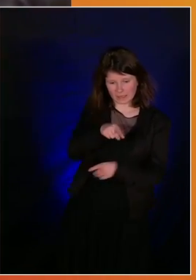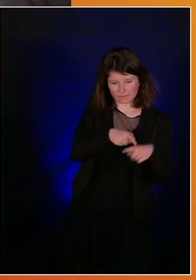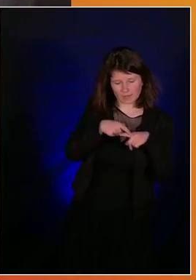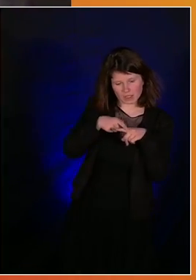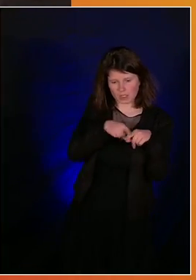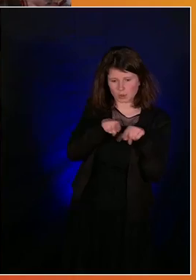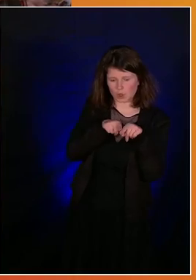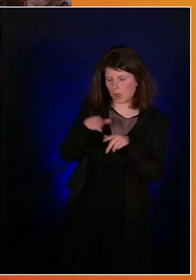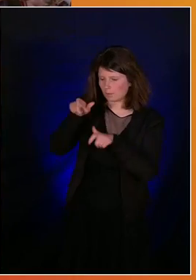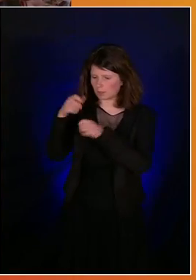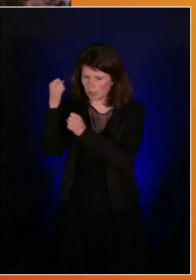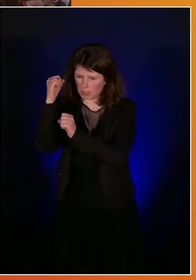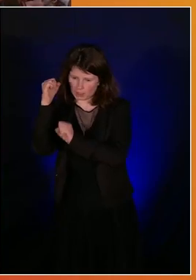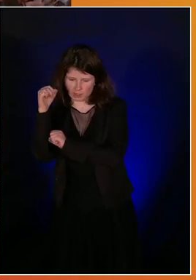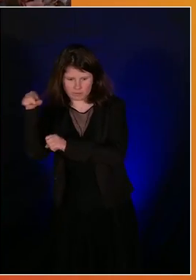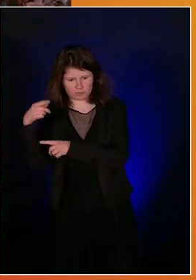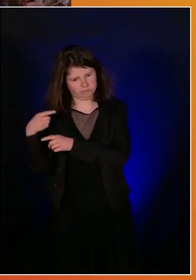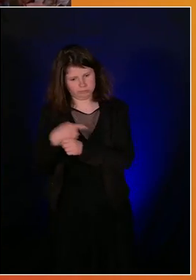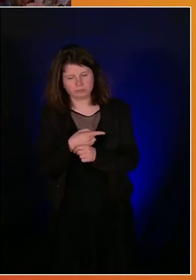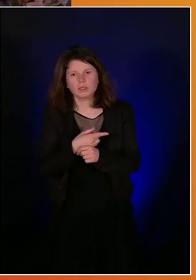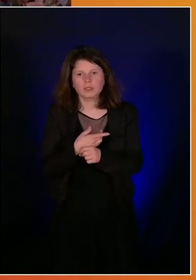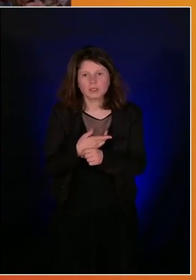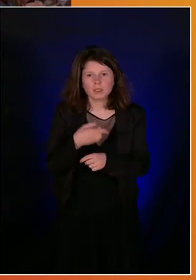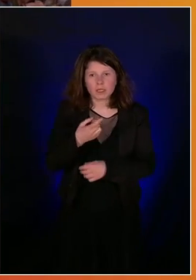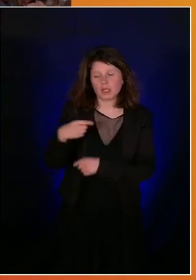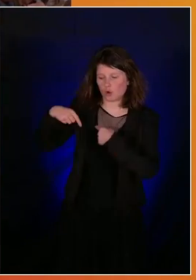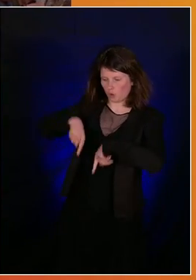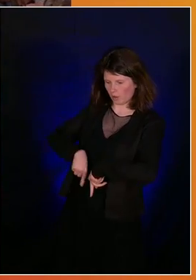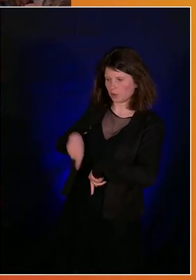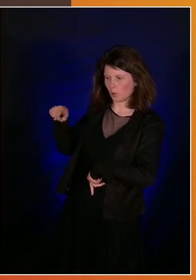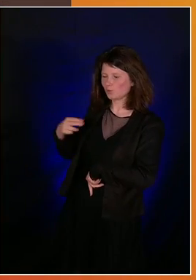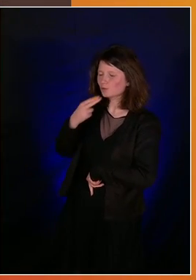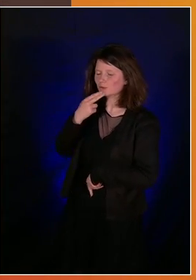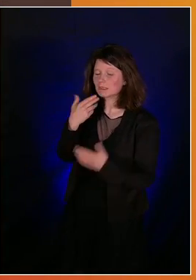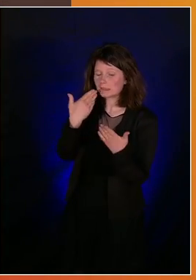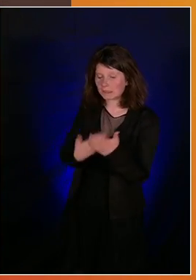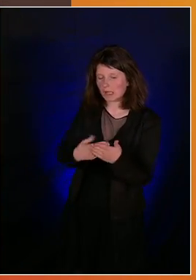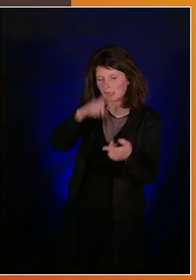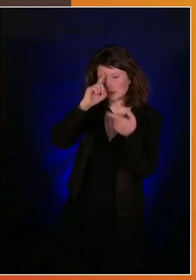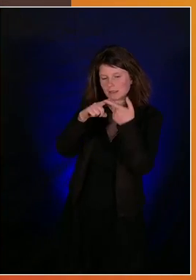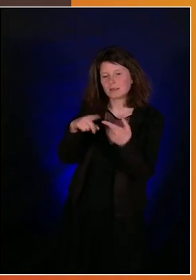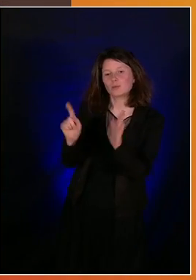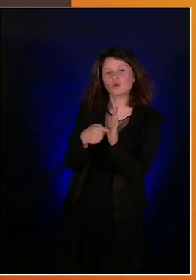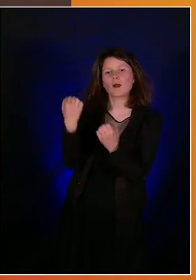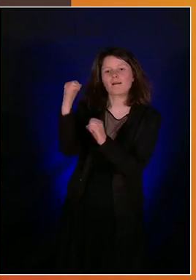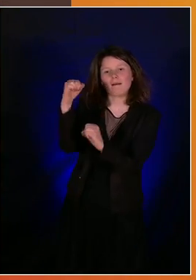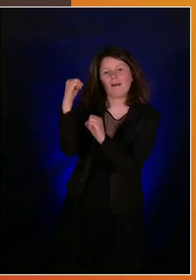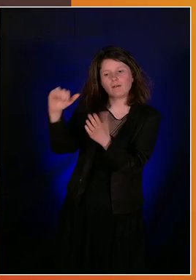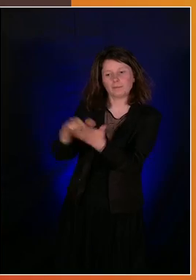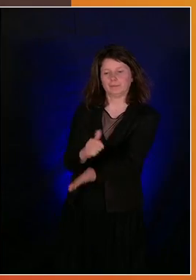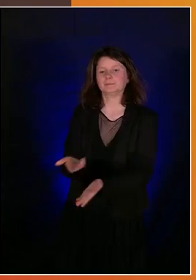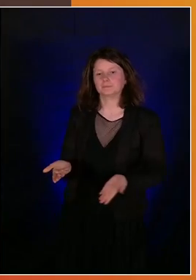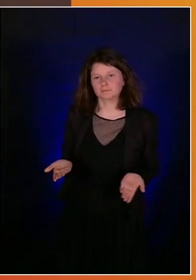gouvernement se sert de ça pour attaquer notre droit constitutionnel au droit de grève et que la Confédération n'a pas défendu